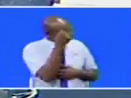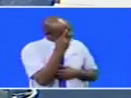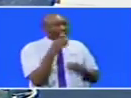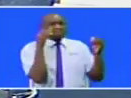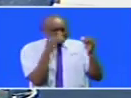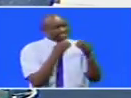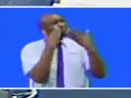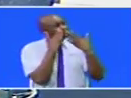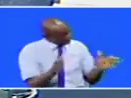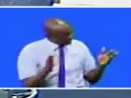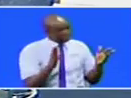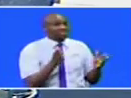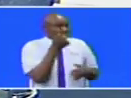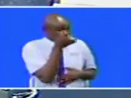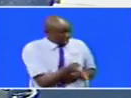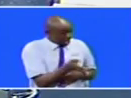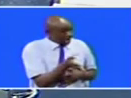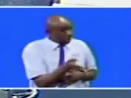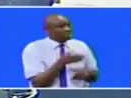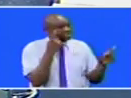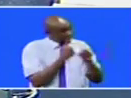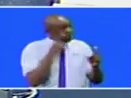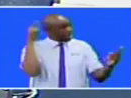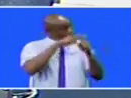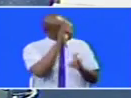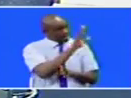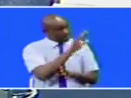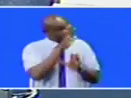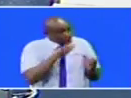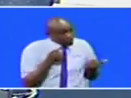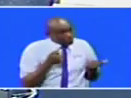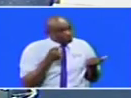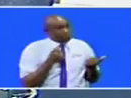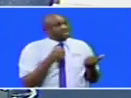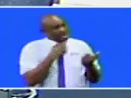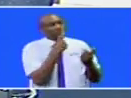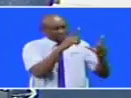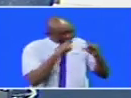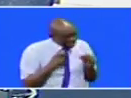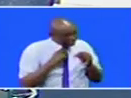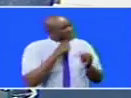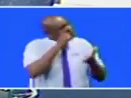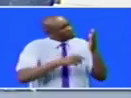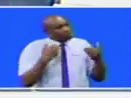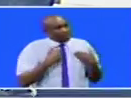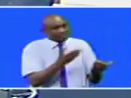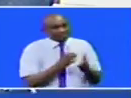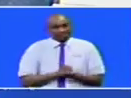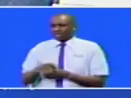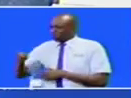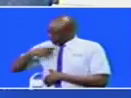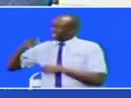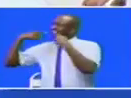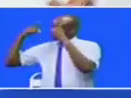mkutano umefanyika, umekamilika. Baadhi ya maazimio ambayo mmekuja nayo kwenye mkutano ule Mheshimiwa, moja kwa moja ni mambo gani hasa? Tumefanikiwa kwanza,